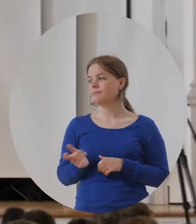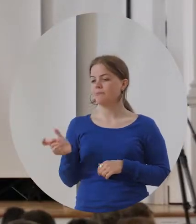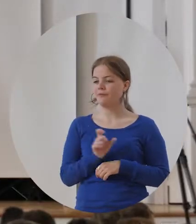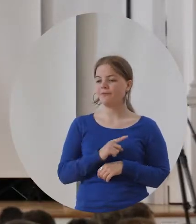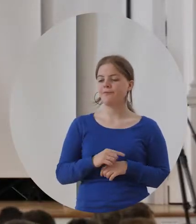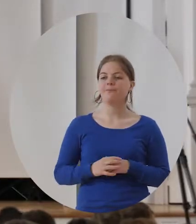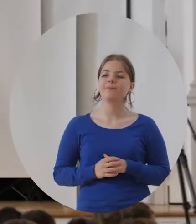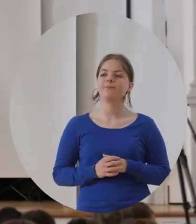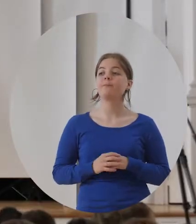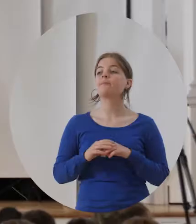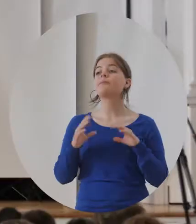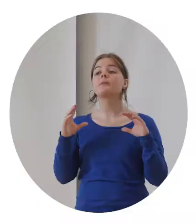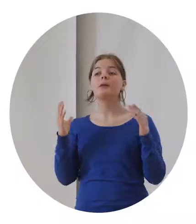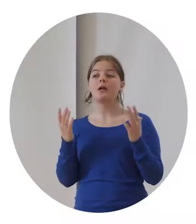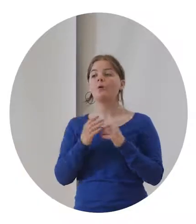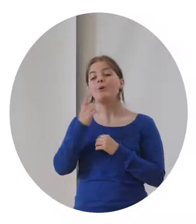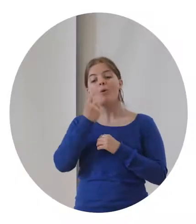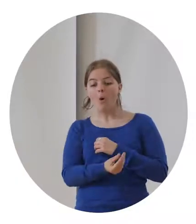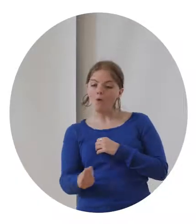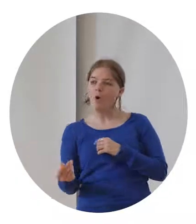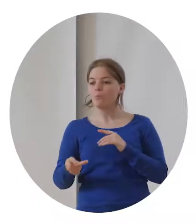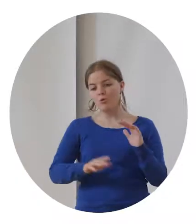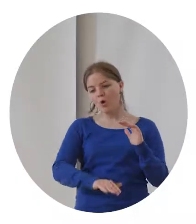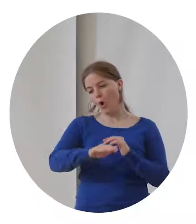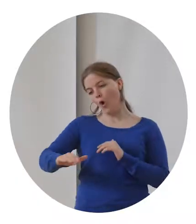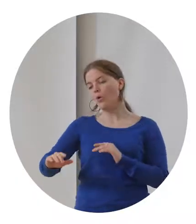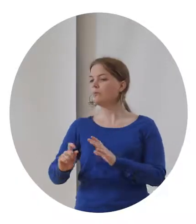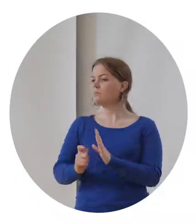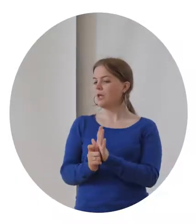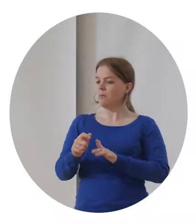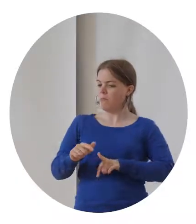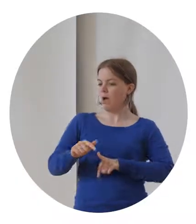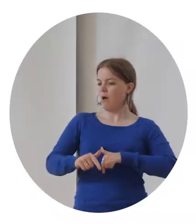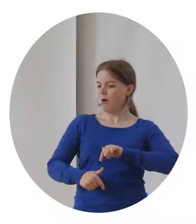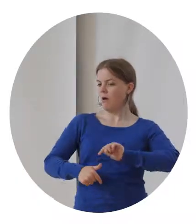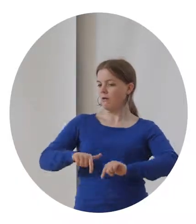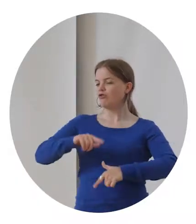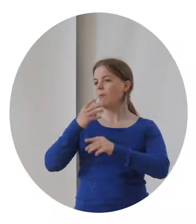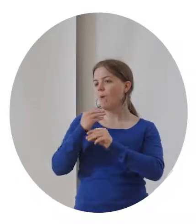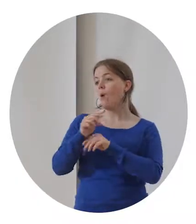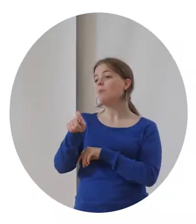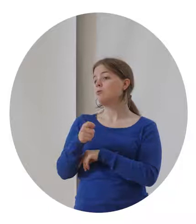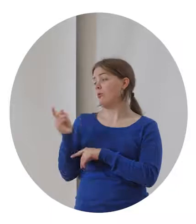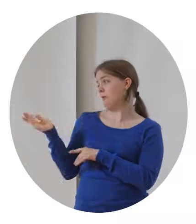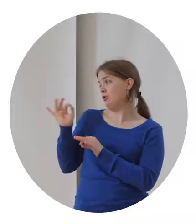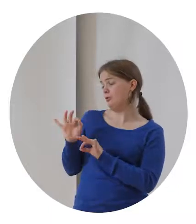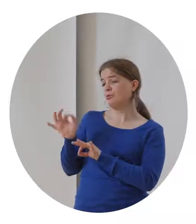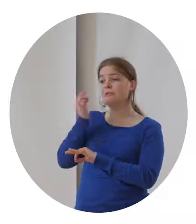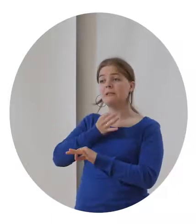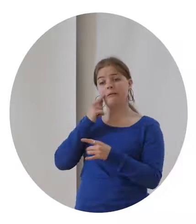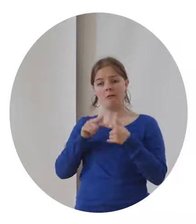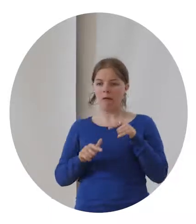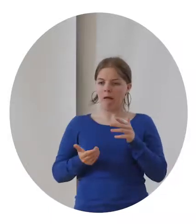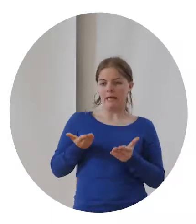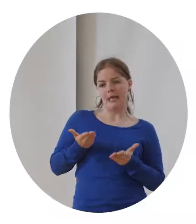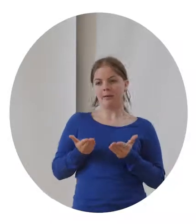Alors, chez les plus grands qui acquièrent la marche, l'équilibre reste précaire, comme tu viens de le dire. Il y a évidemment beaucoup